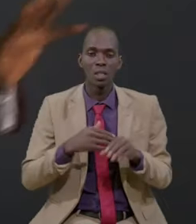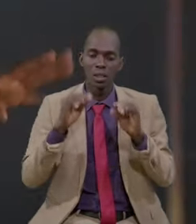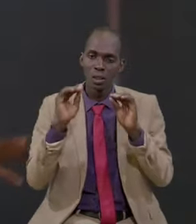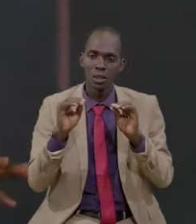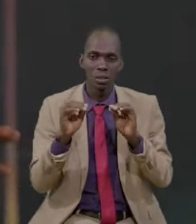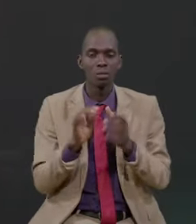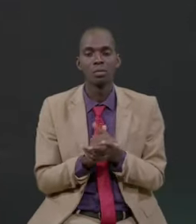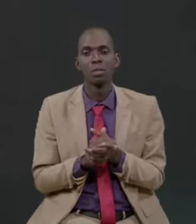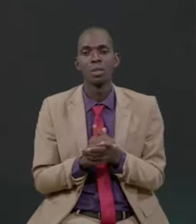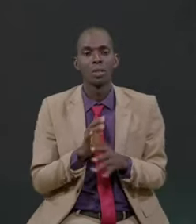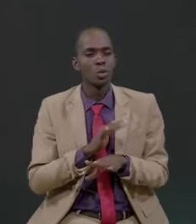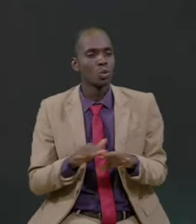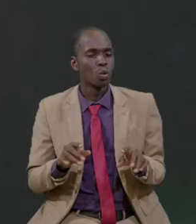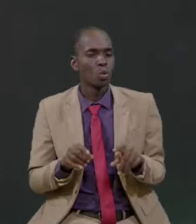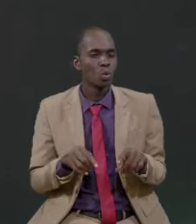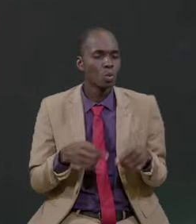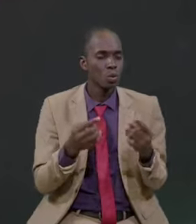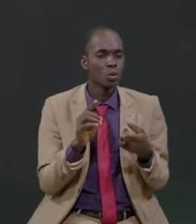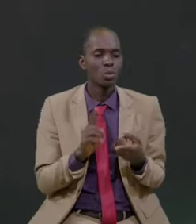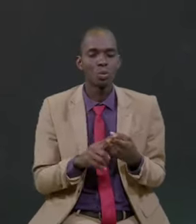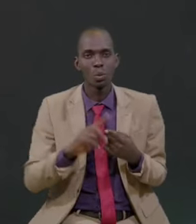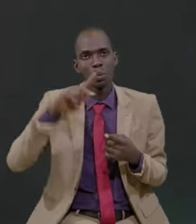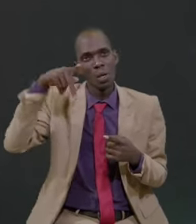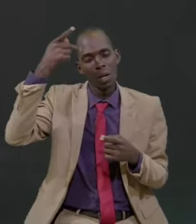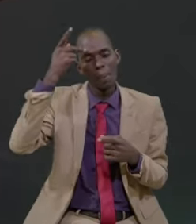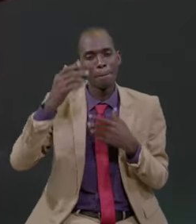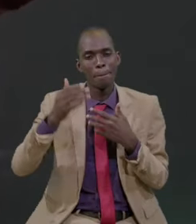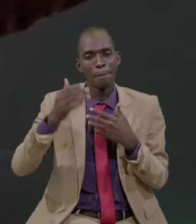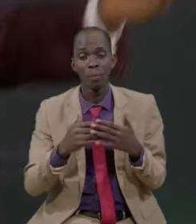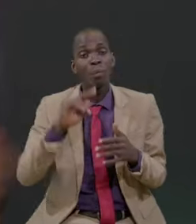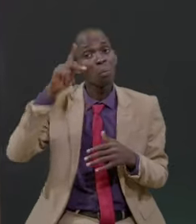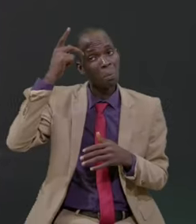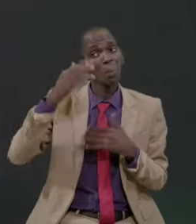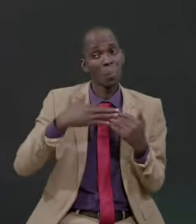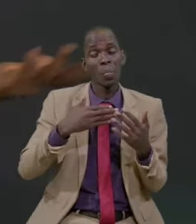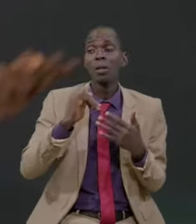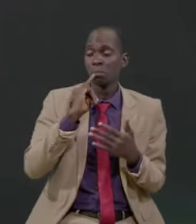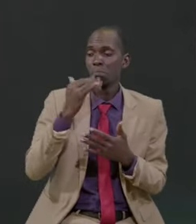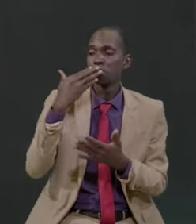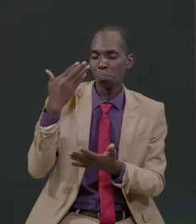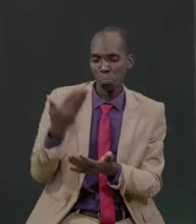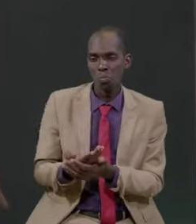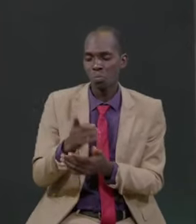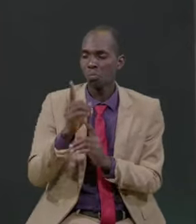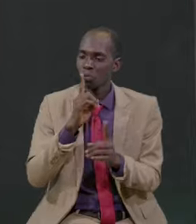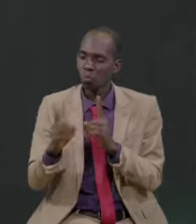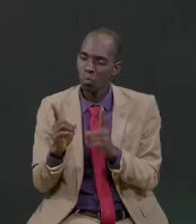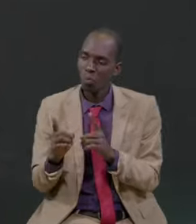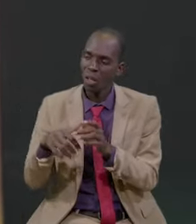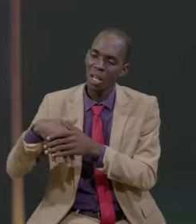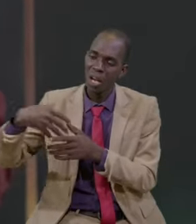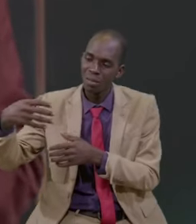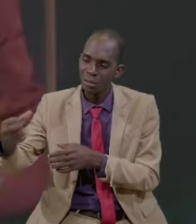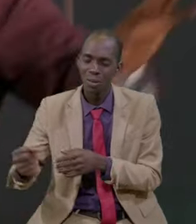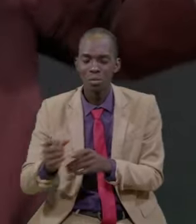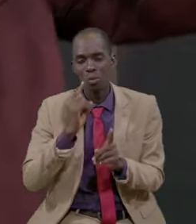Ne vous en lancez pas dans les affaires, dans les informations. Quand vous parlez au dehors à vos voisins, la politique,